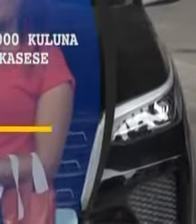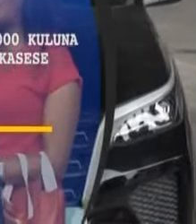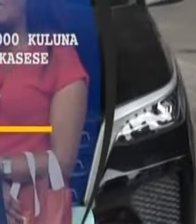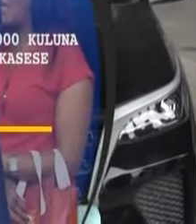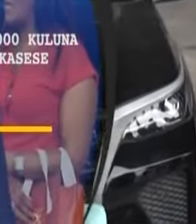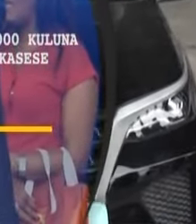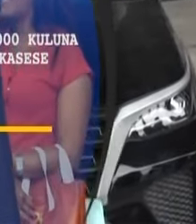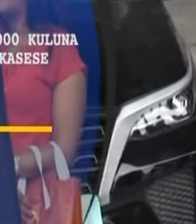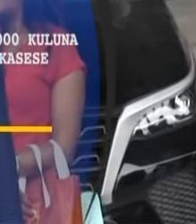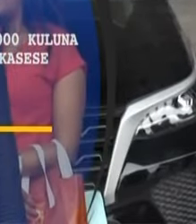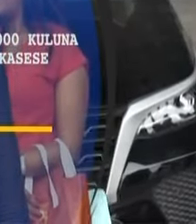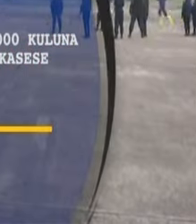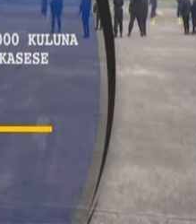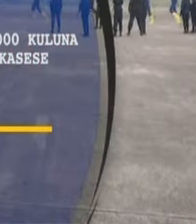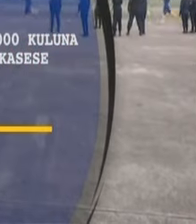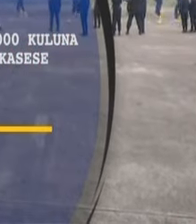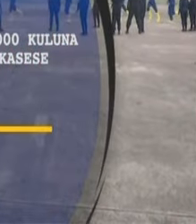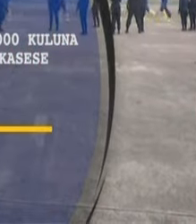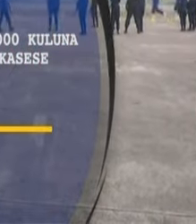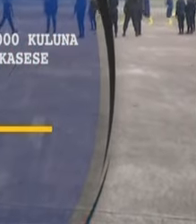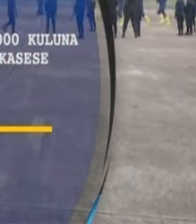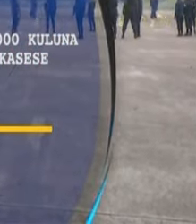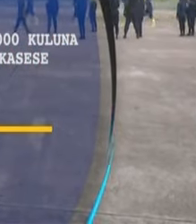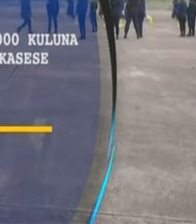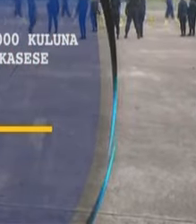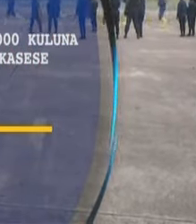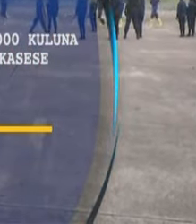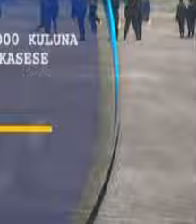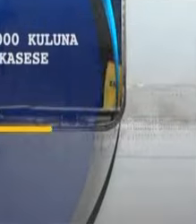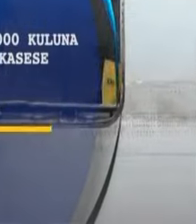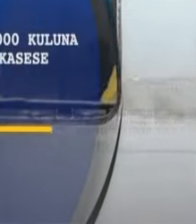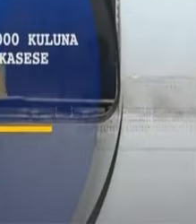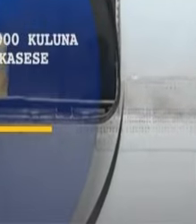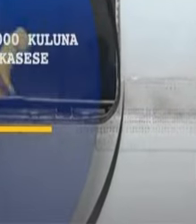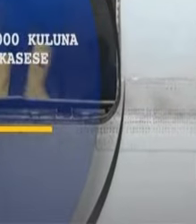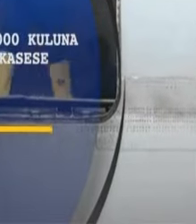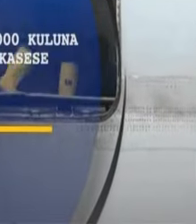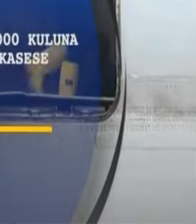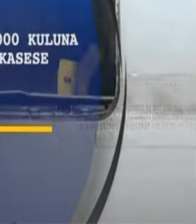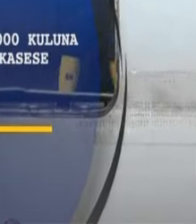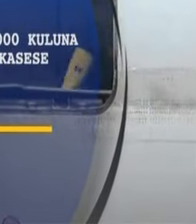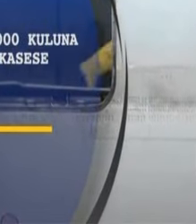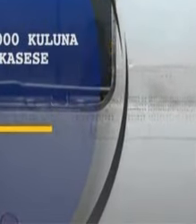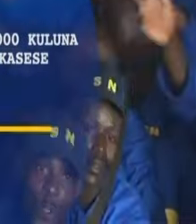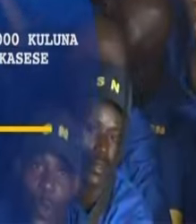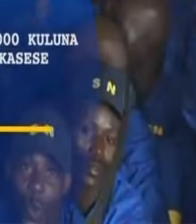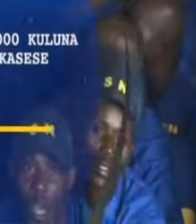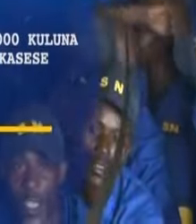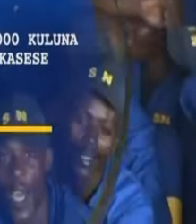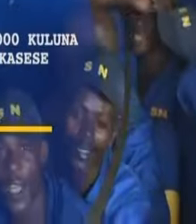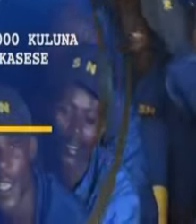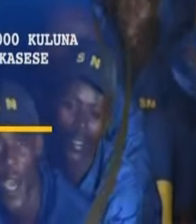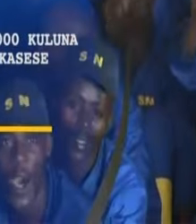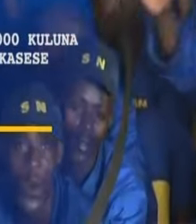nouveaux pensionnaires. Près de 400 bandits urbains appelés Kuluna ont pris l'avion pour apprendre des métiers et